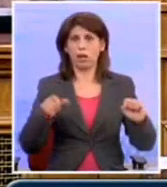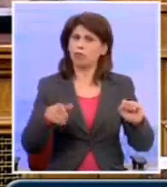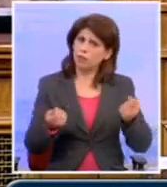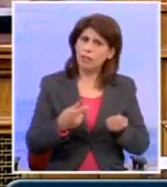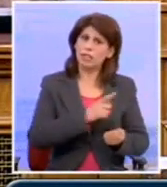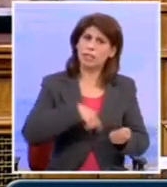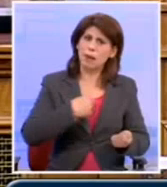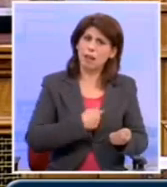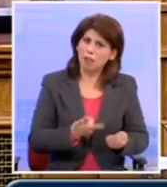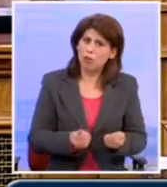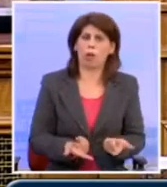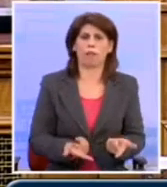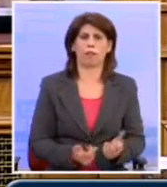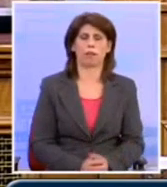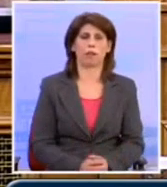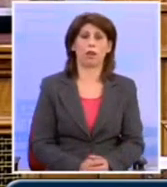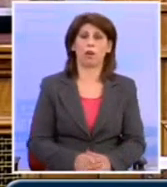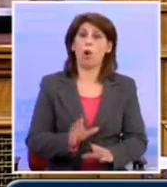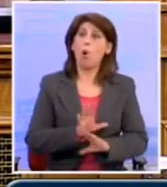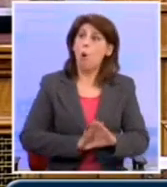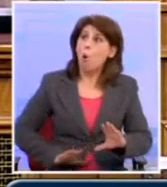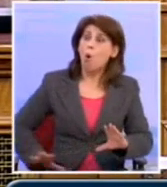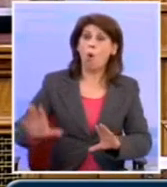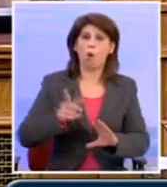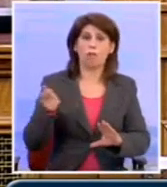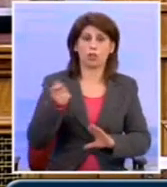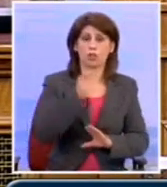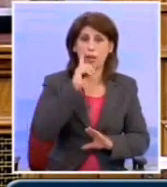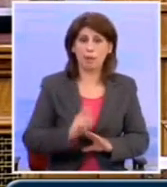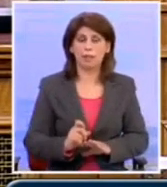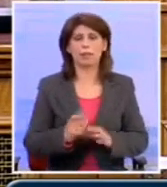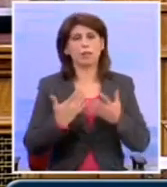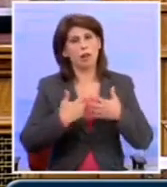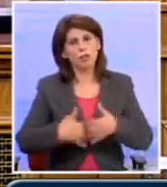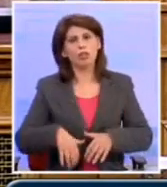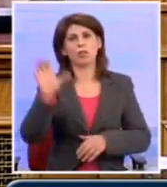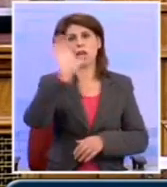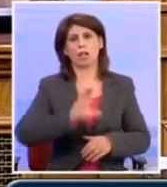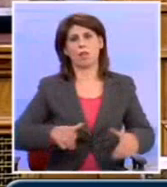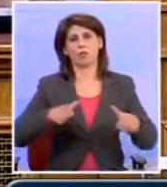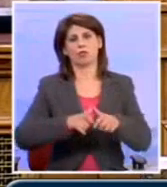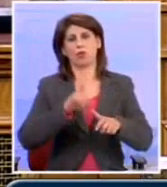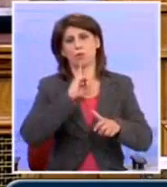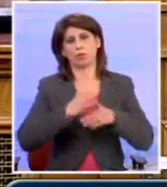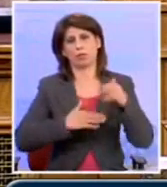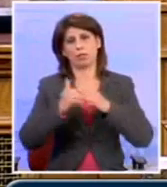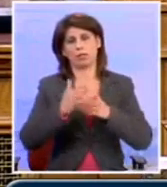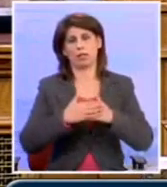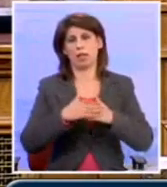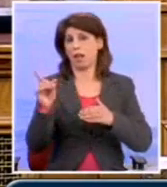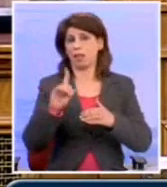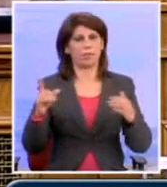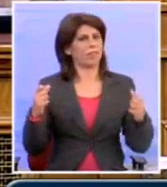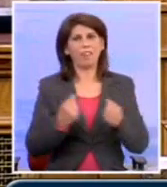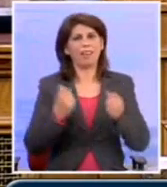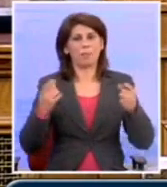Ισπανία. Ότι όλο αυτό το χρέος ήταν απαραίτητο για να λειτουργεί η Ευρωζώνη όπως χτίστηκε. Δεν ήταν